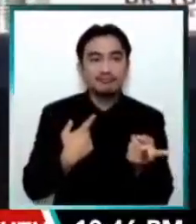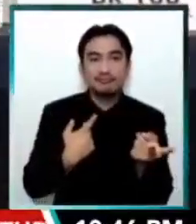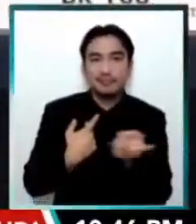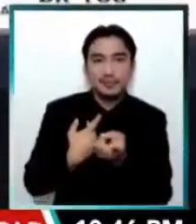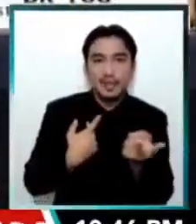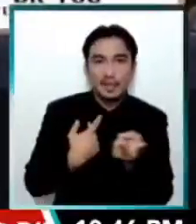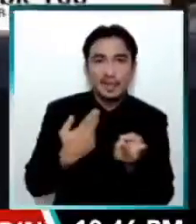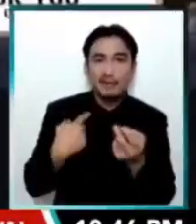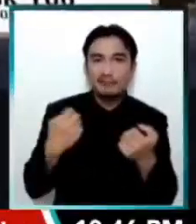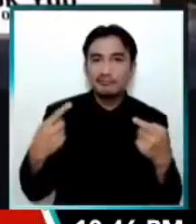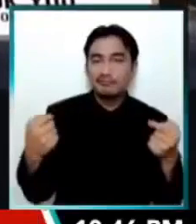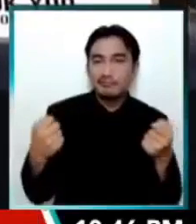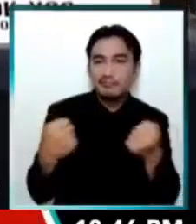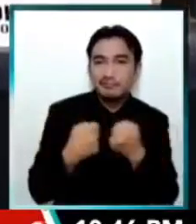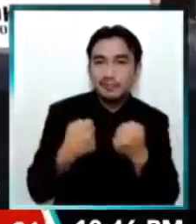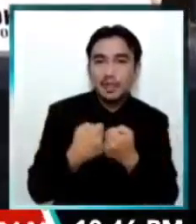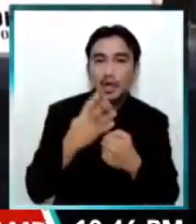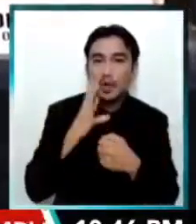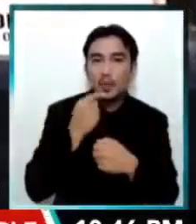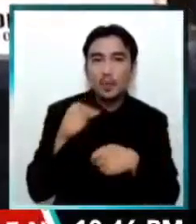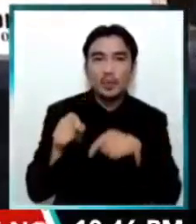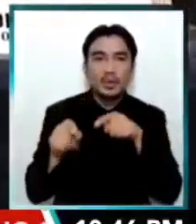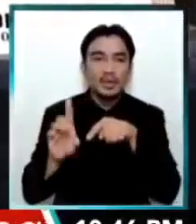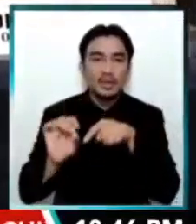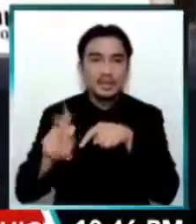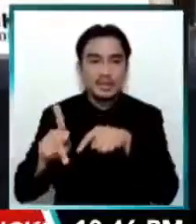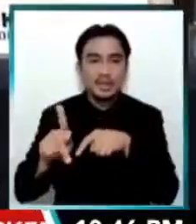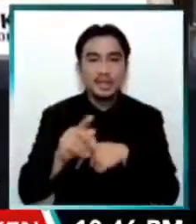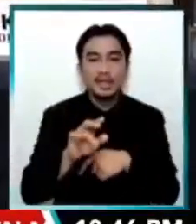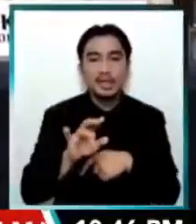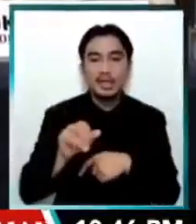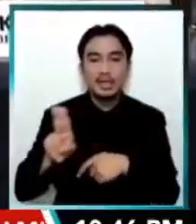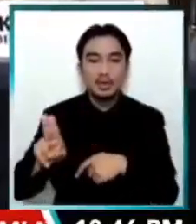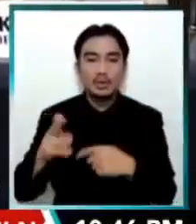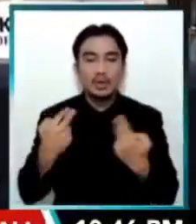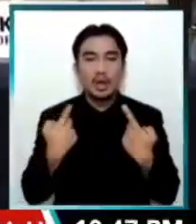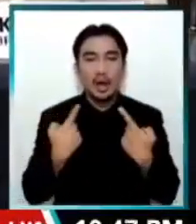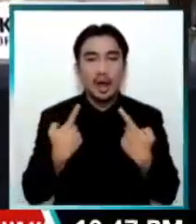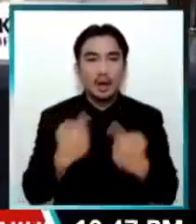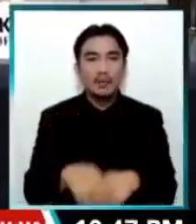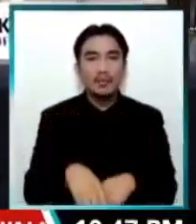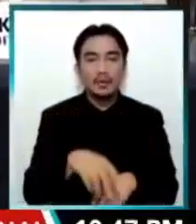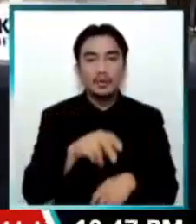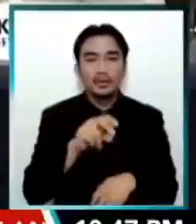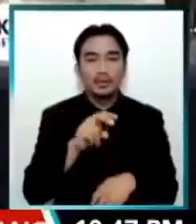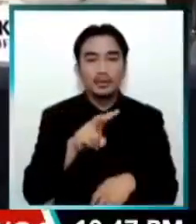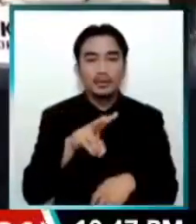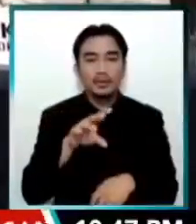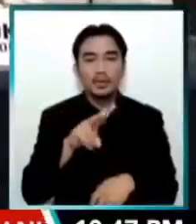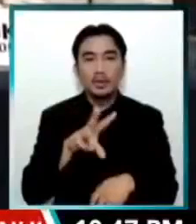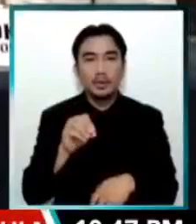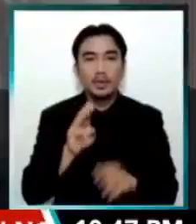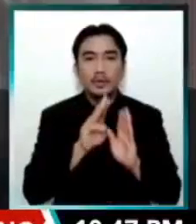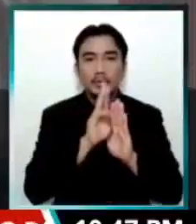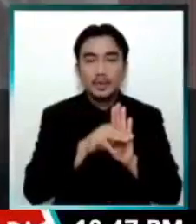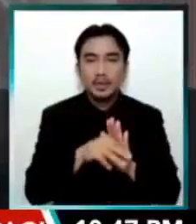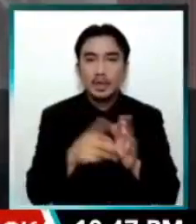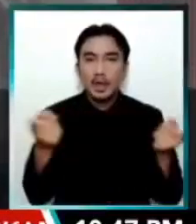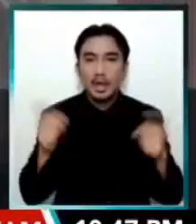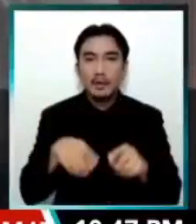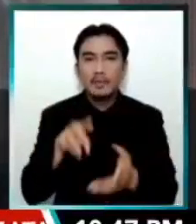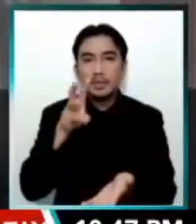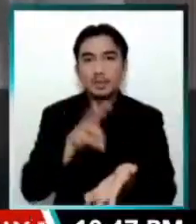artist na si DKU. Tig 2 minuto ang itatagal ng kada round ng laban na idaraos sa South Korea sa